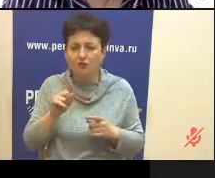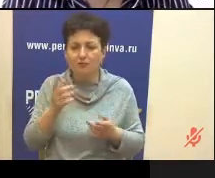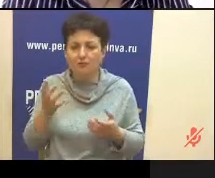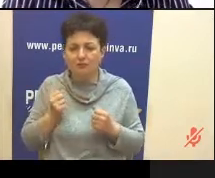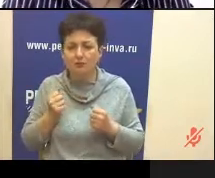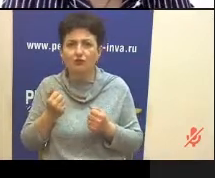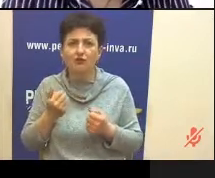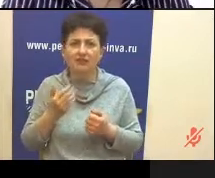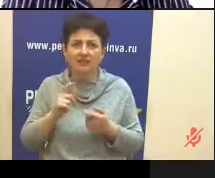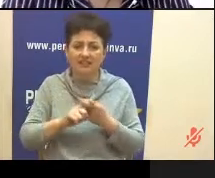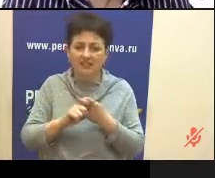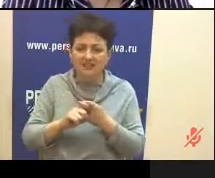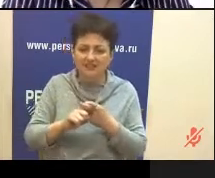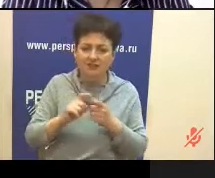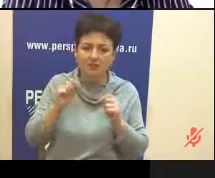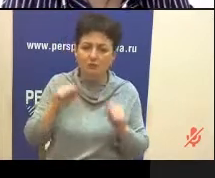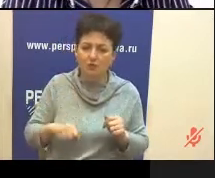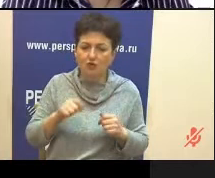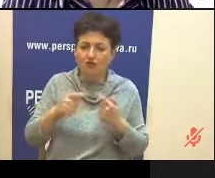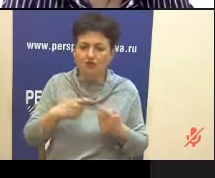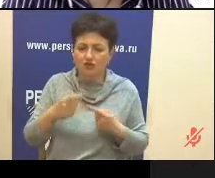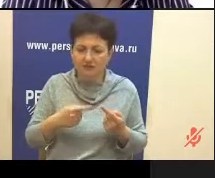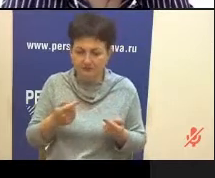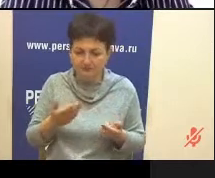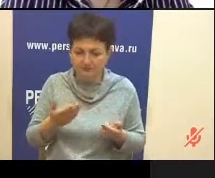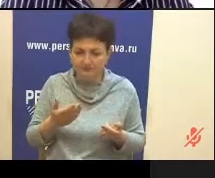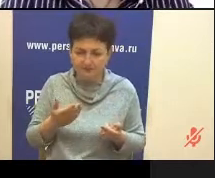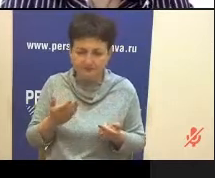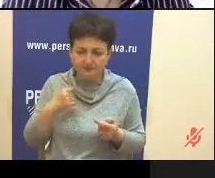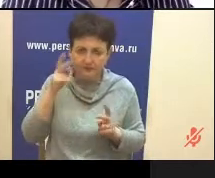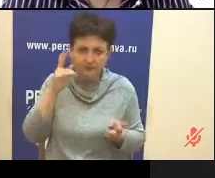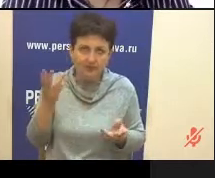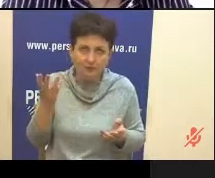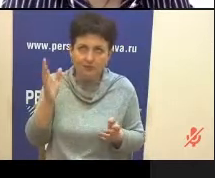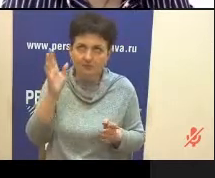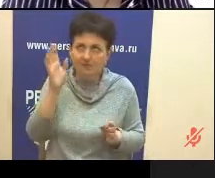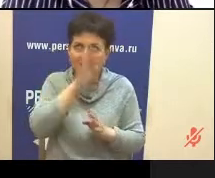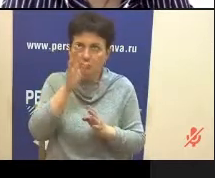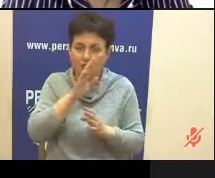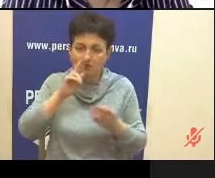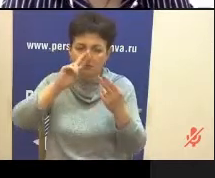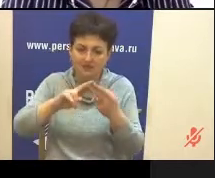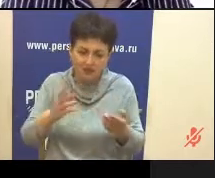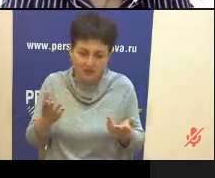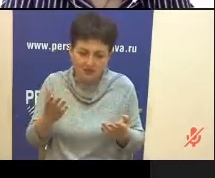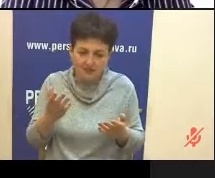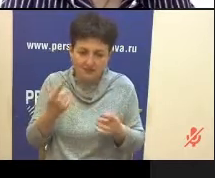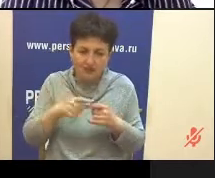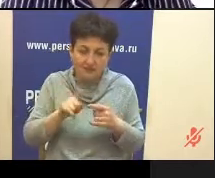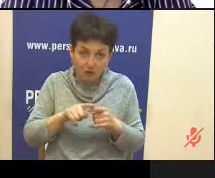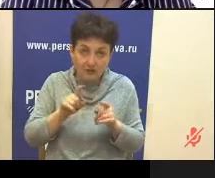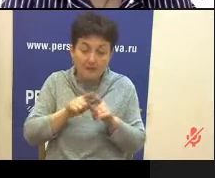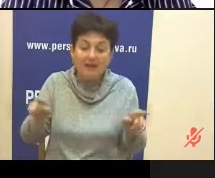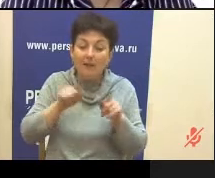что получить инфекцию можно через... не знаю, условно, воздушный поцелуй,